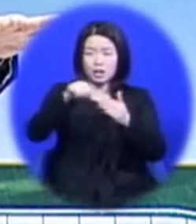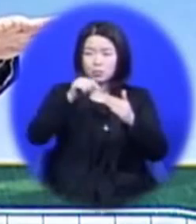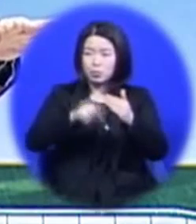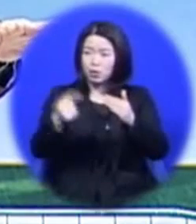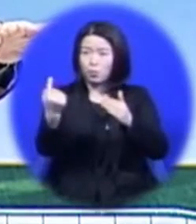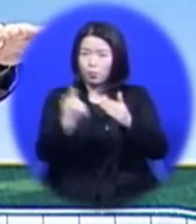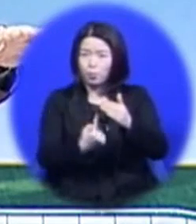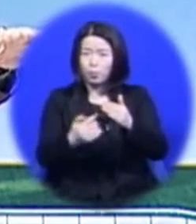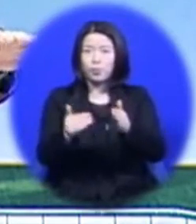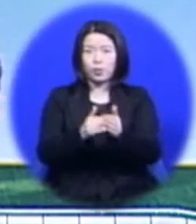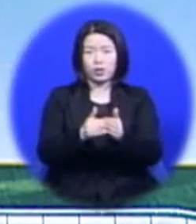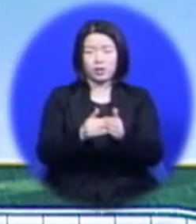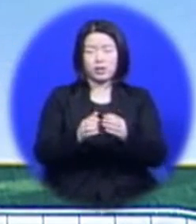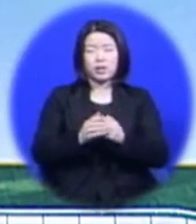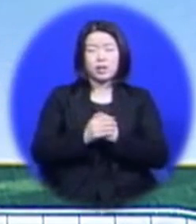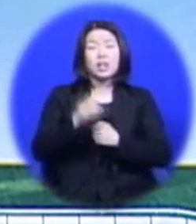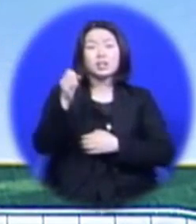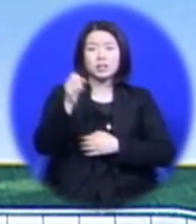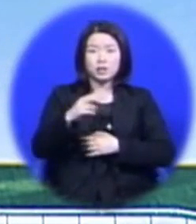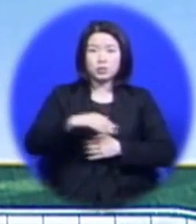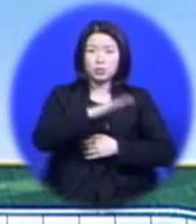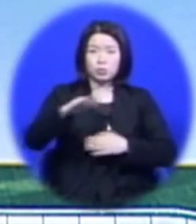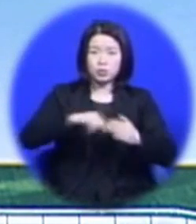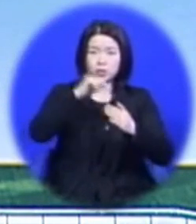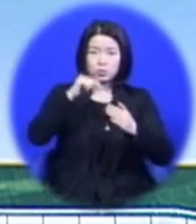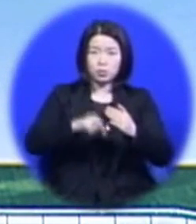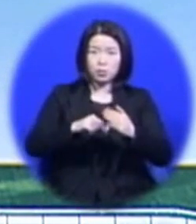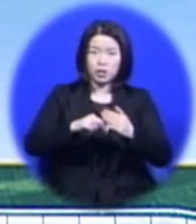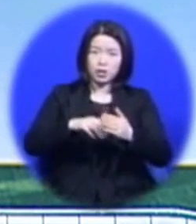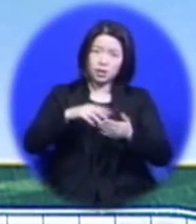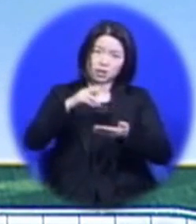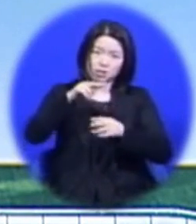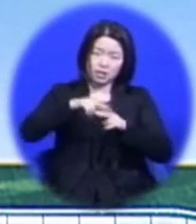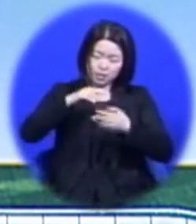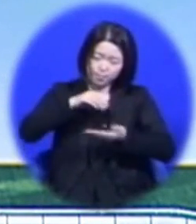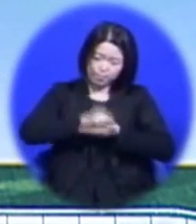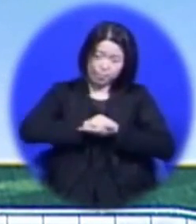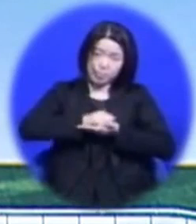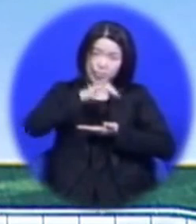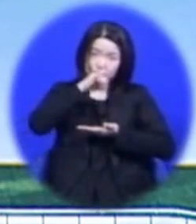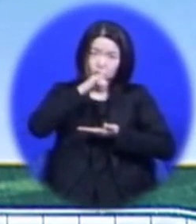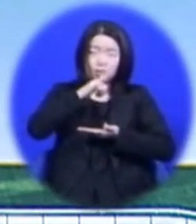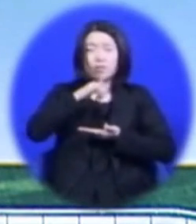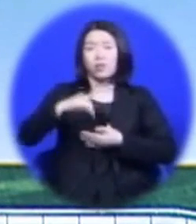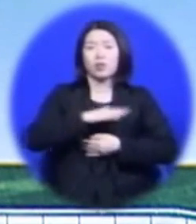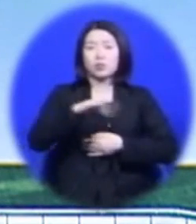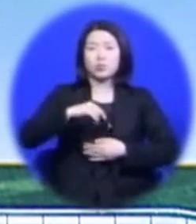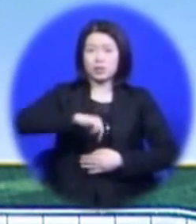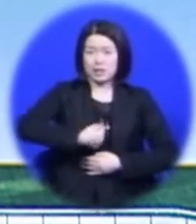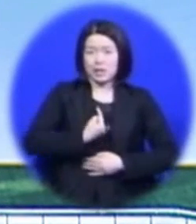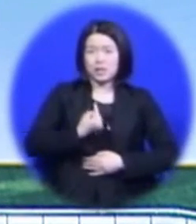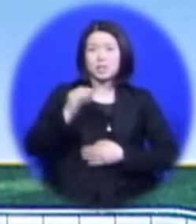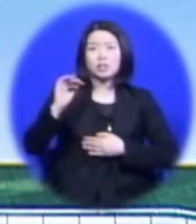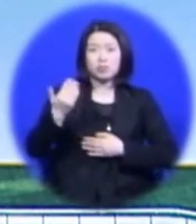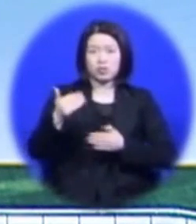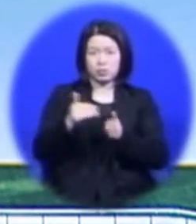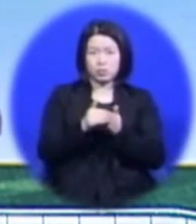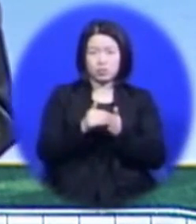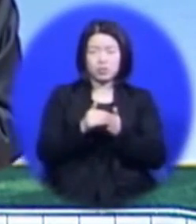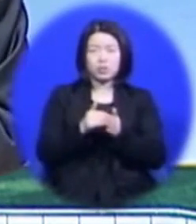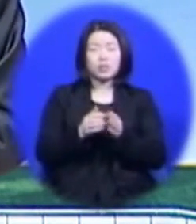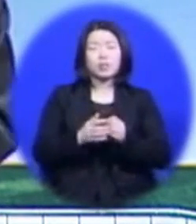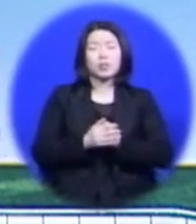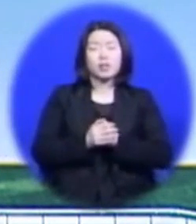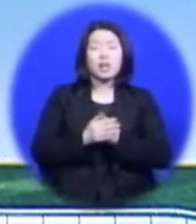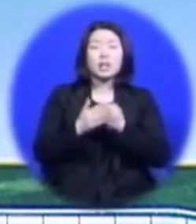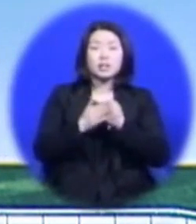들어왔습니다. 그리고 우리 속에 자리 잡고 있습니다. 우리 자신이 되어버렸습니다.